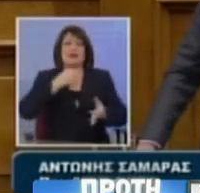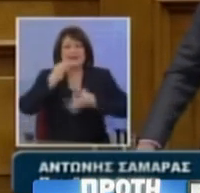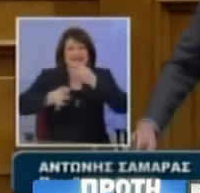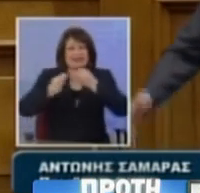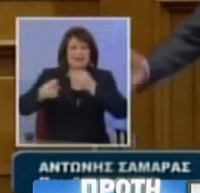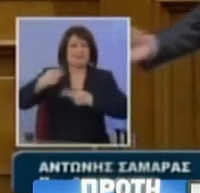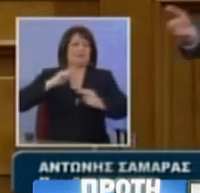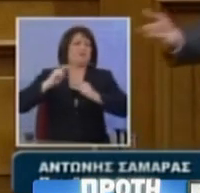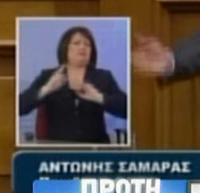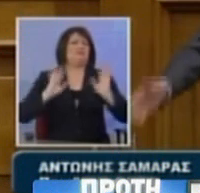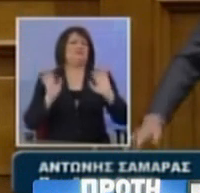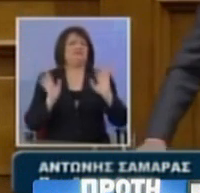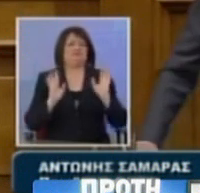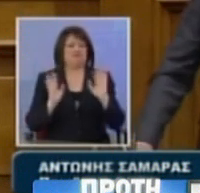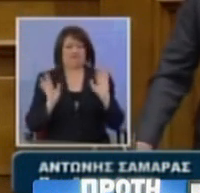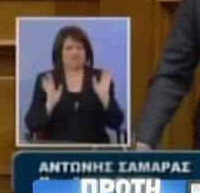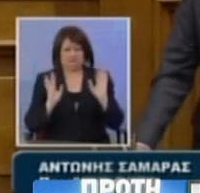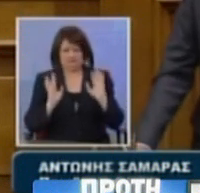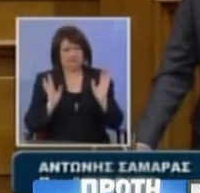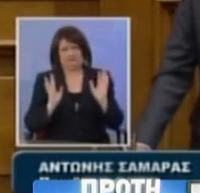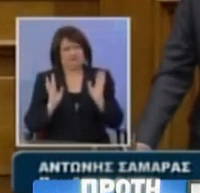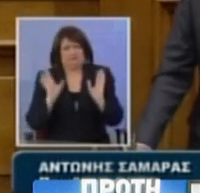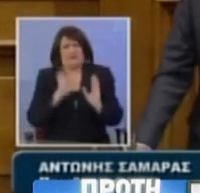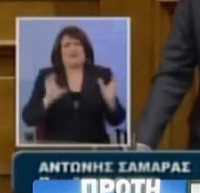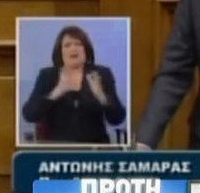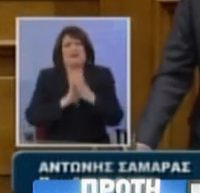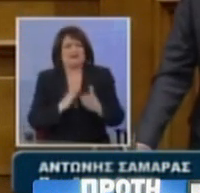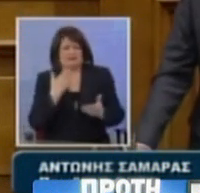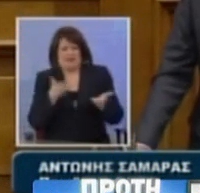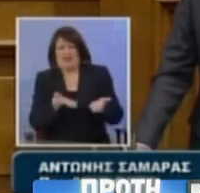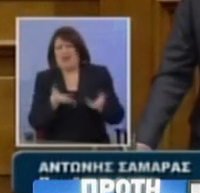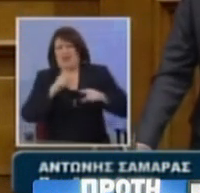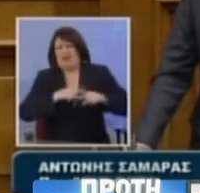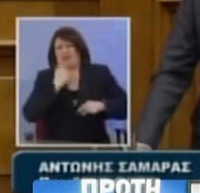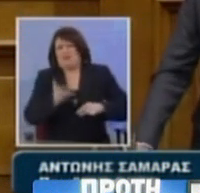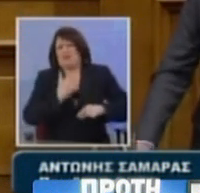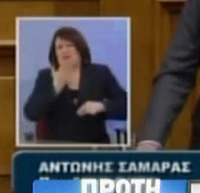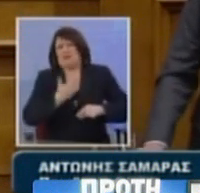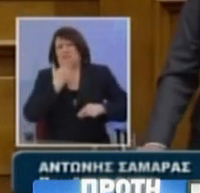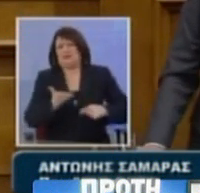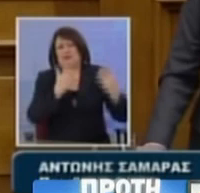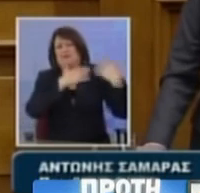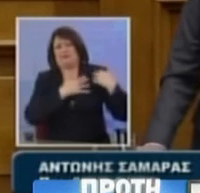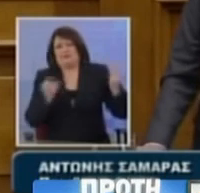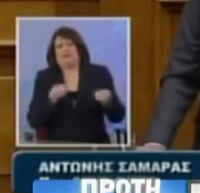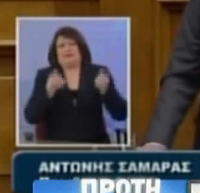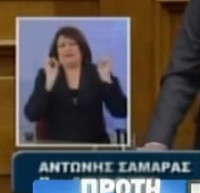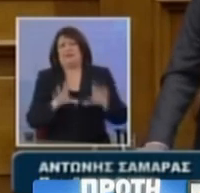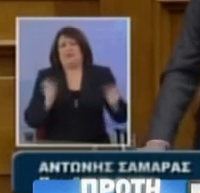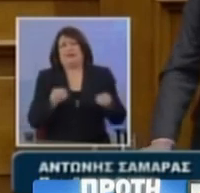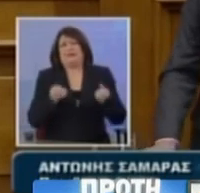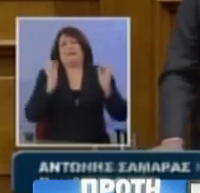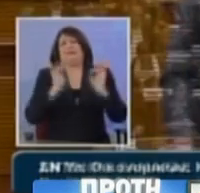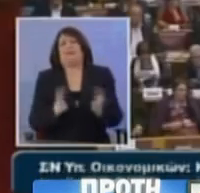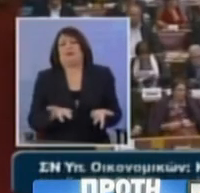«Μα εσείς δεν είστε ικανοί να αναλάβετε και να πετύχετε, να πραγματοποιήσετε αυτά που αναλαμβάνετε». τώρα δεν